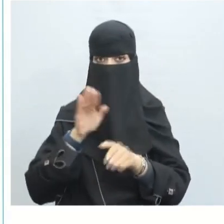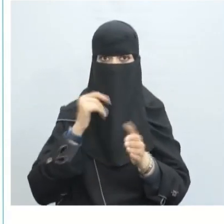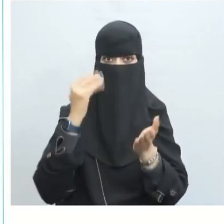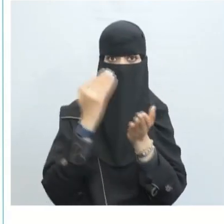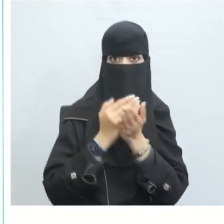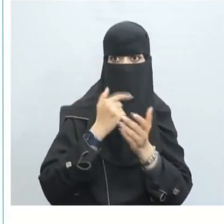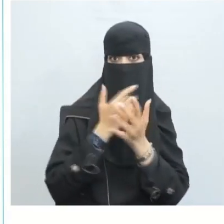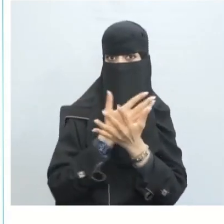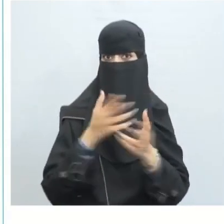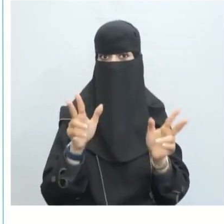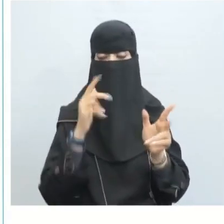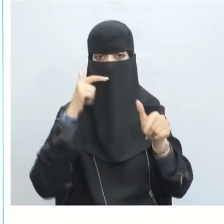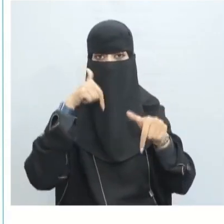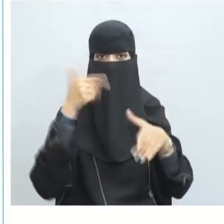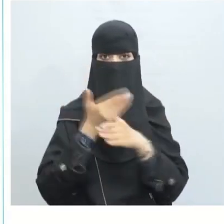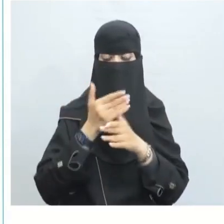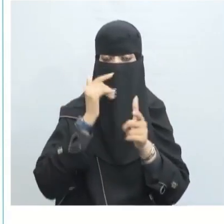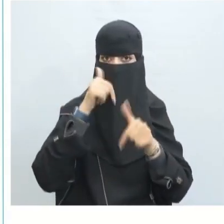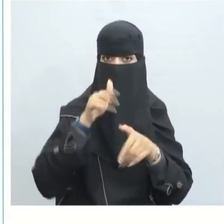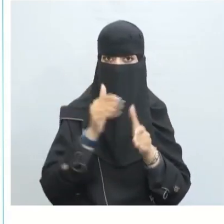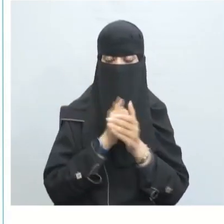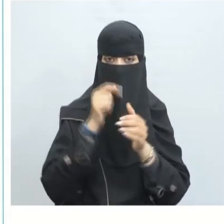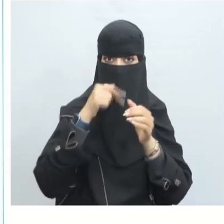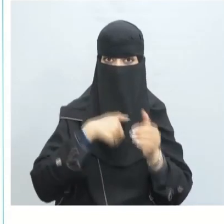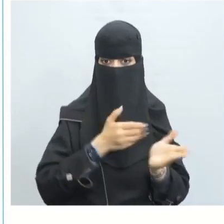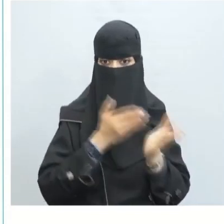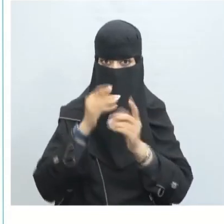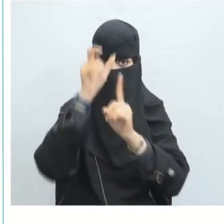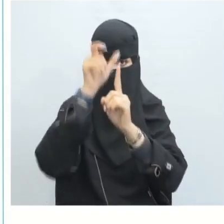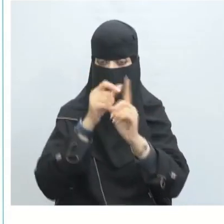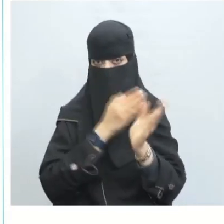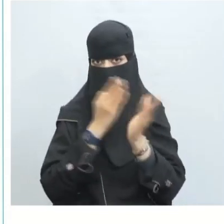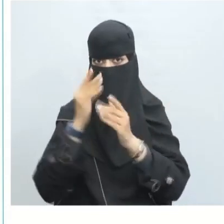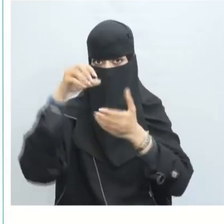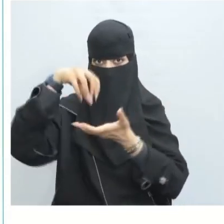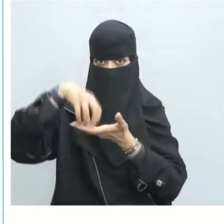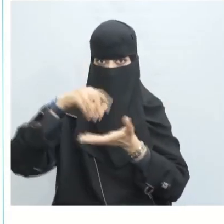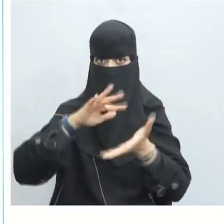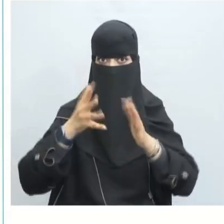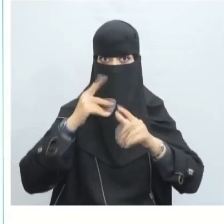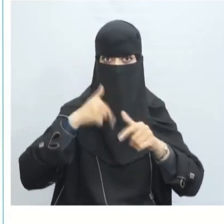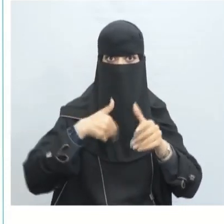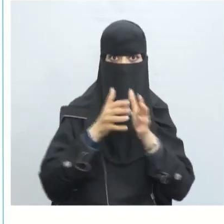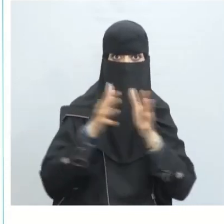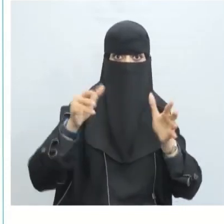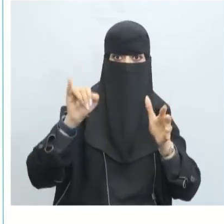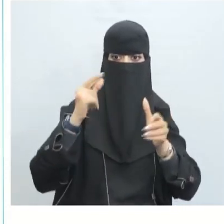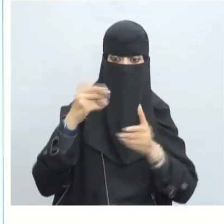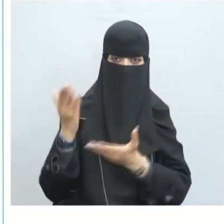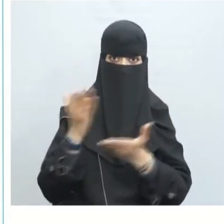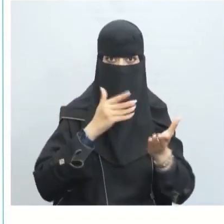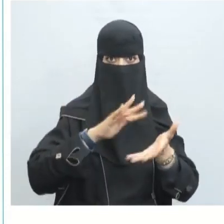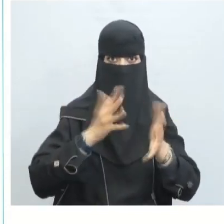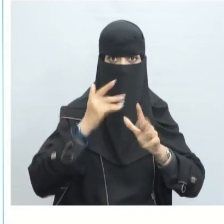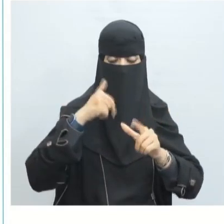عامه اذا بسبب مثلا تقدير هذا الشخص للقاعه وما تتسع من حضور قد يكون